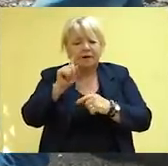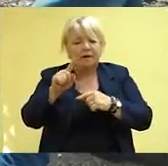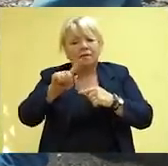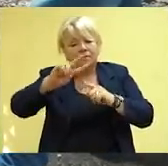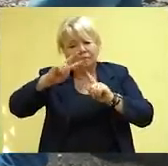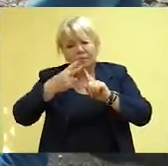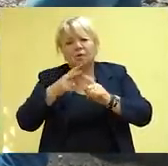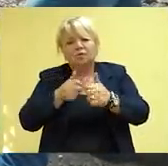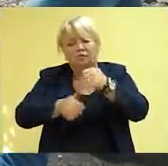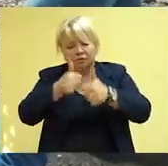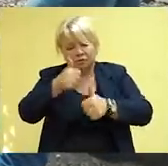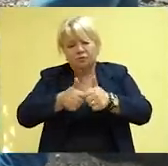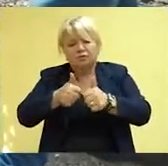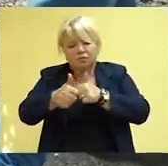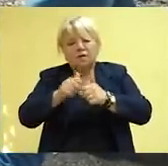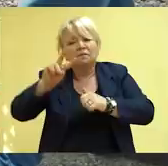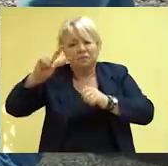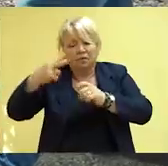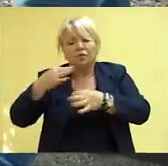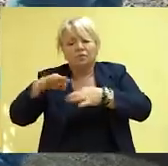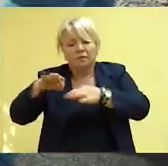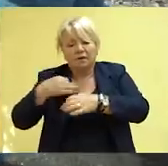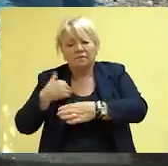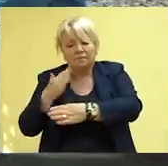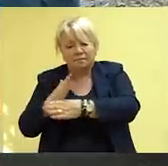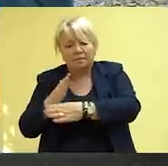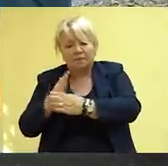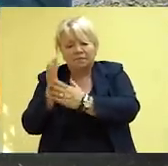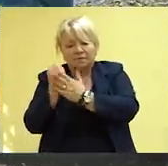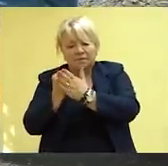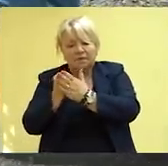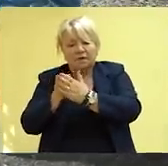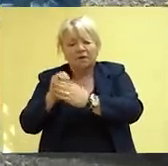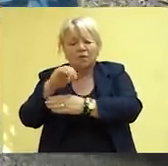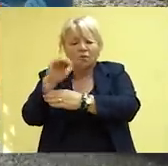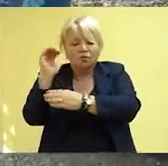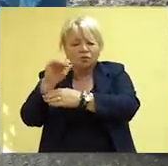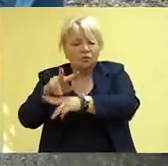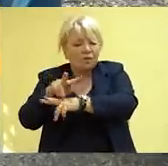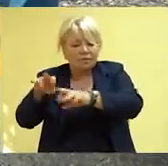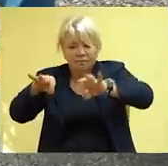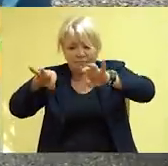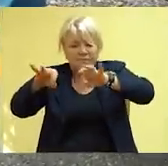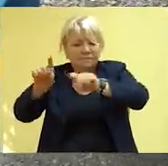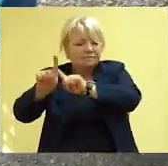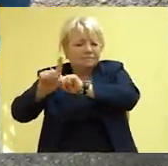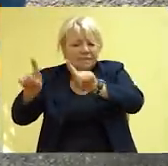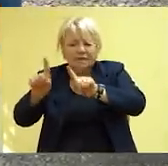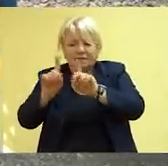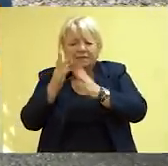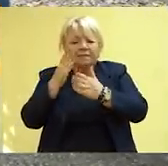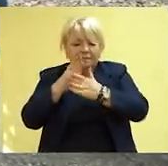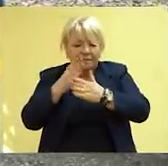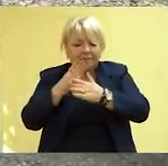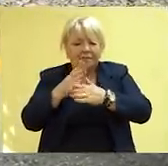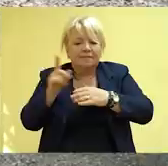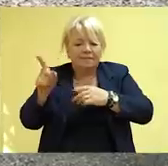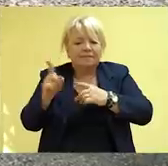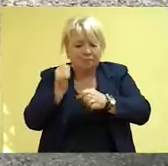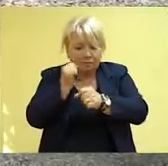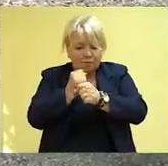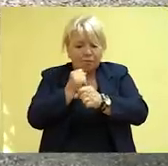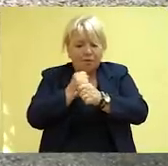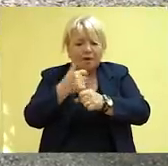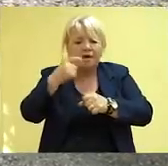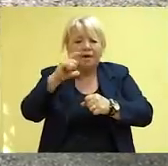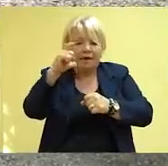აიწყობა ხო დრიფტისთვის? ო, კი, კი, დრიფტისთვის კუპე მაქვს დაწეული. ის ისეთი კუზაოა, მე მგონია ესეც არა ყოფილა ეგეთი კუზაო. ანუ მანქანა და სვარკა ჯერ დადებული იმას.